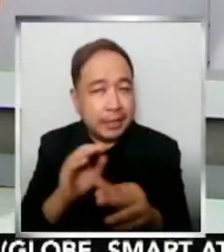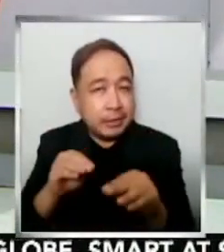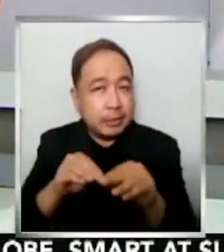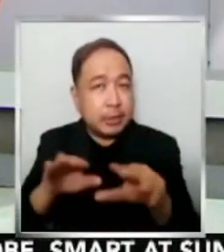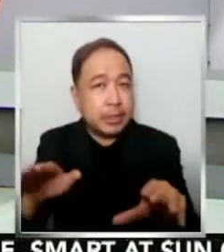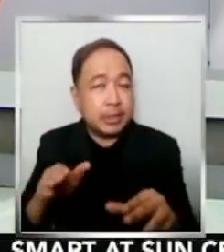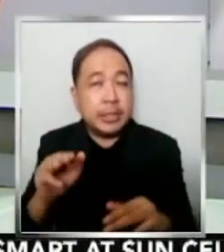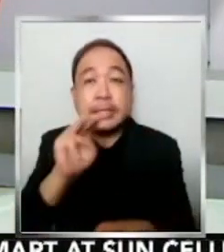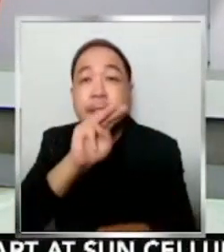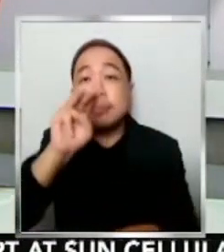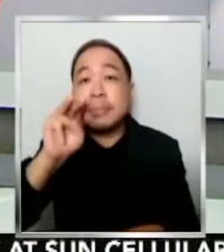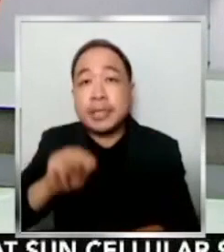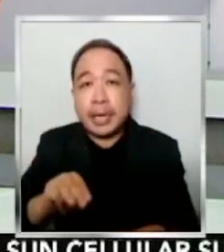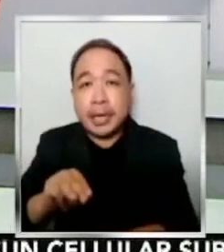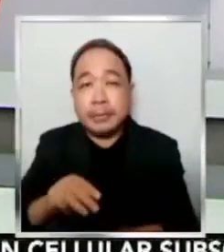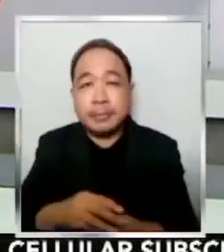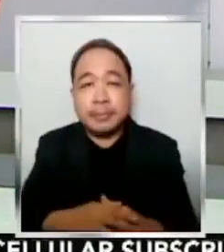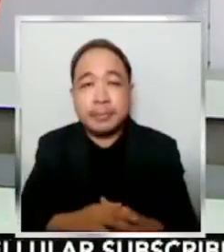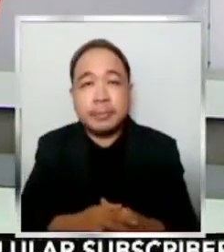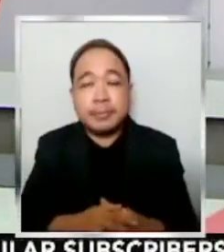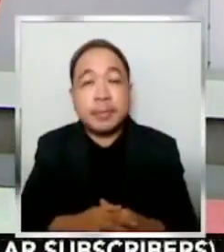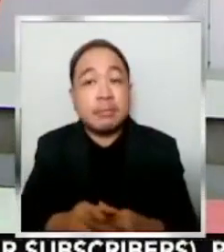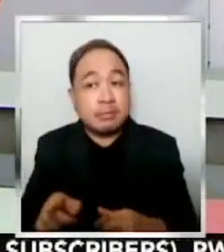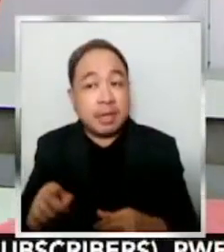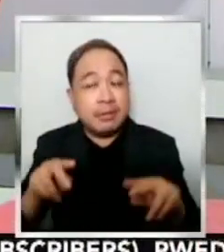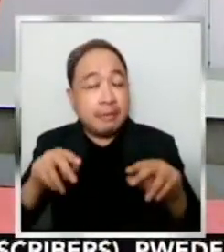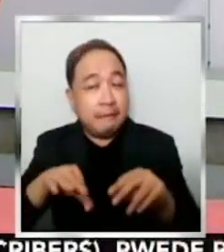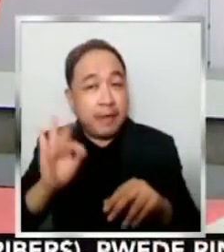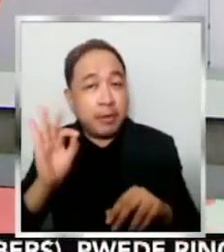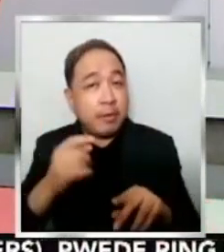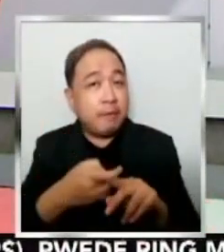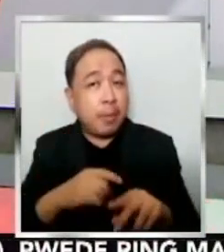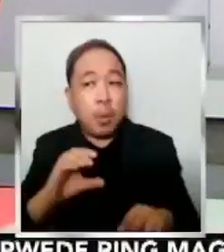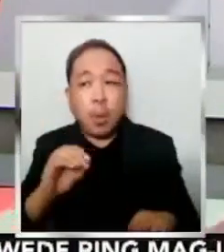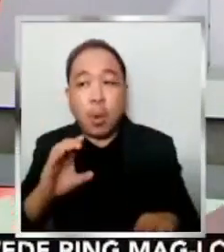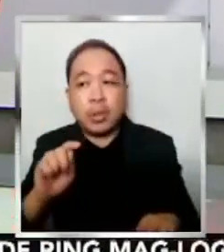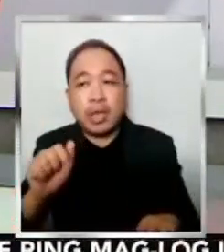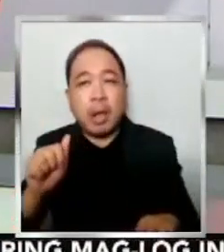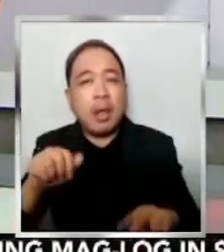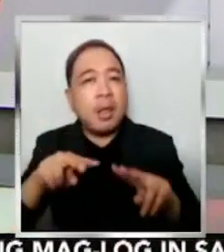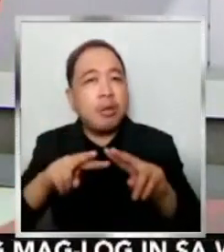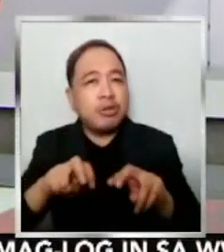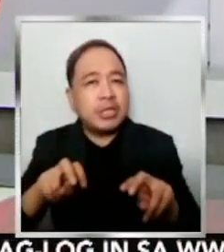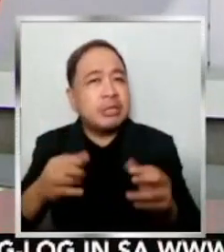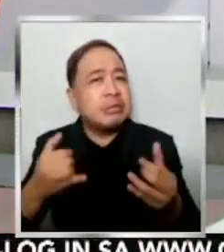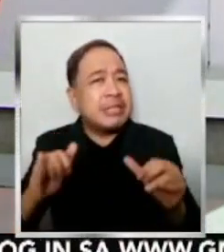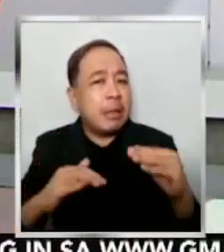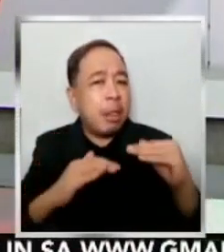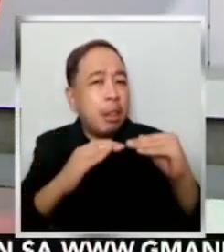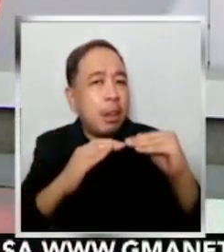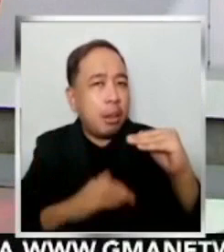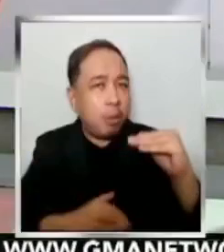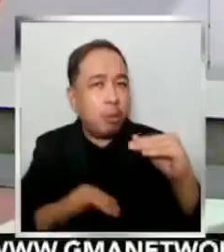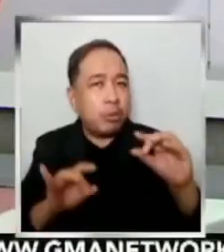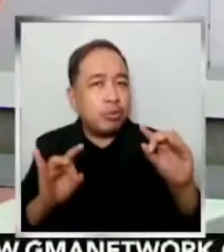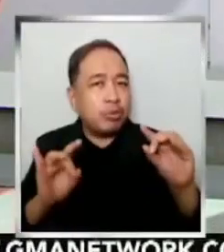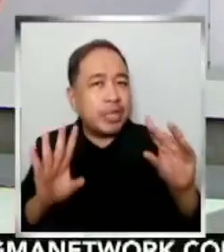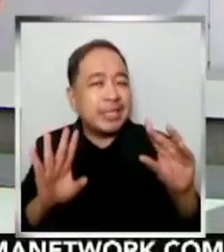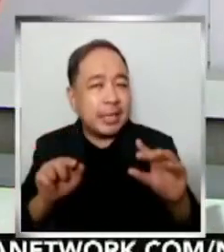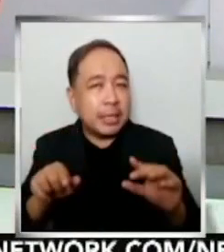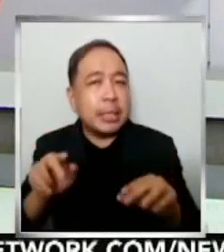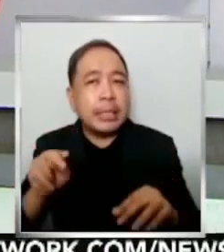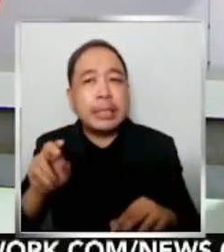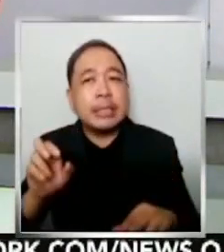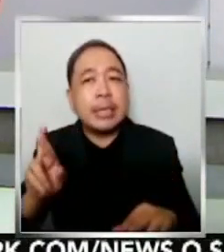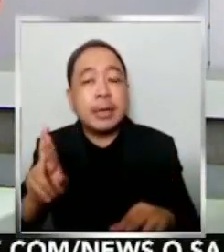Manila ayon sa grupong OCTA Research. Low risk pa naman ang COVID classification ng NCR. Pero kailangan